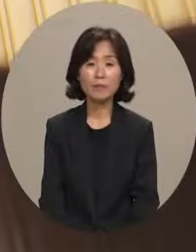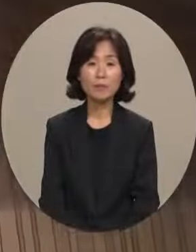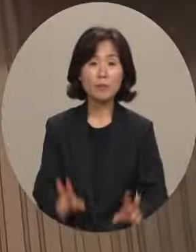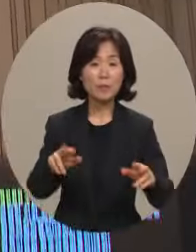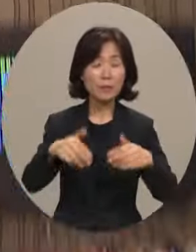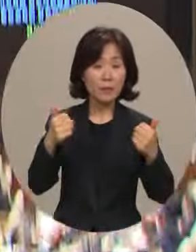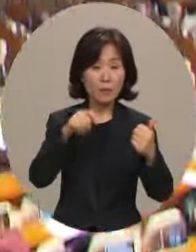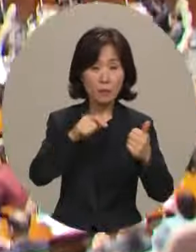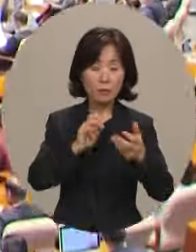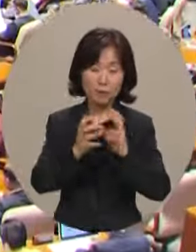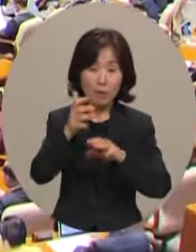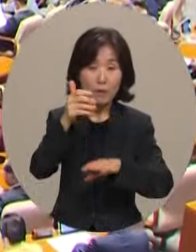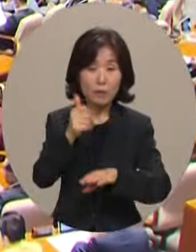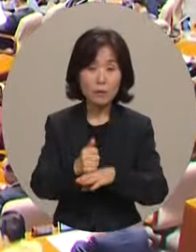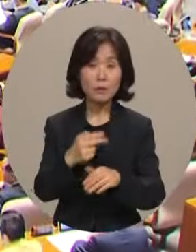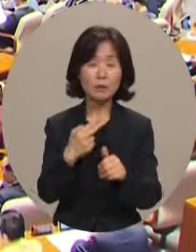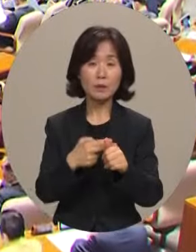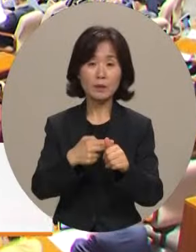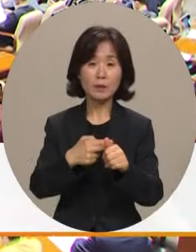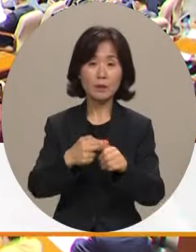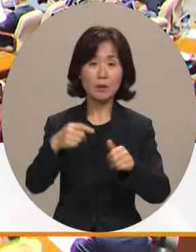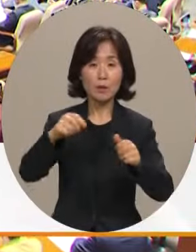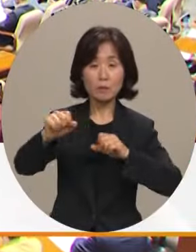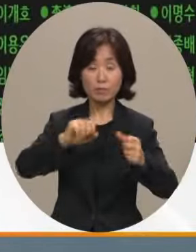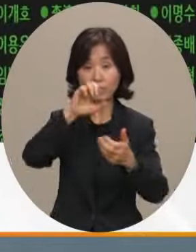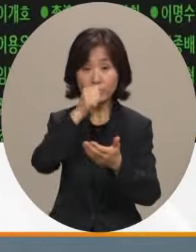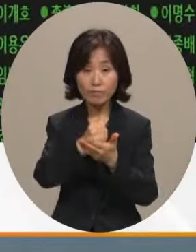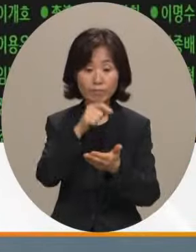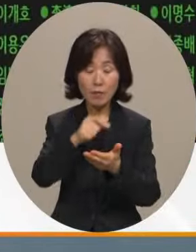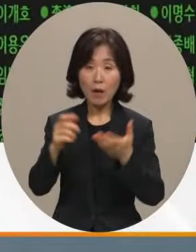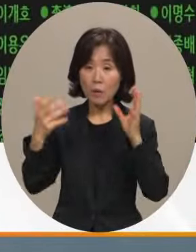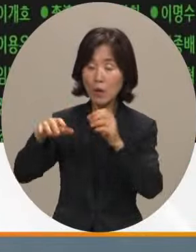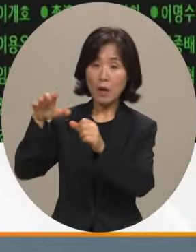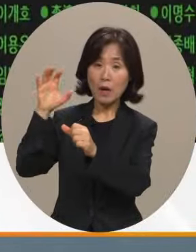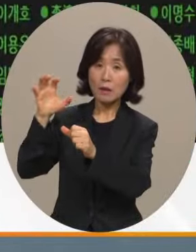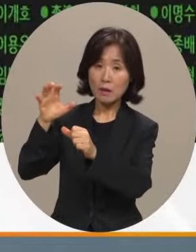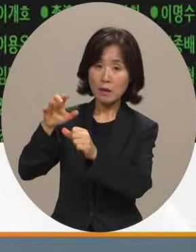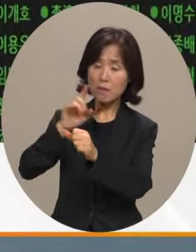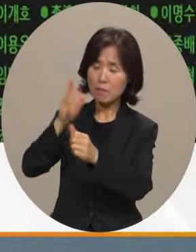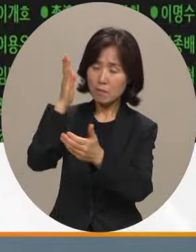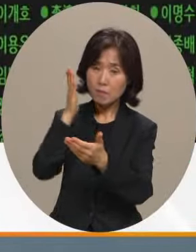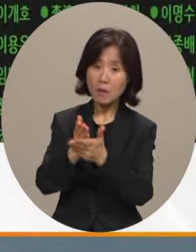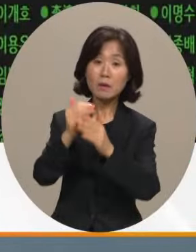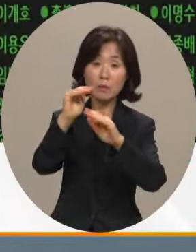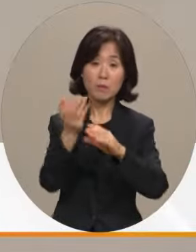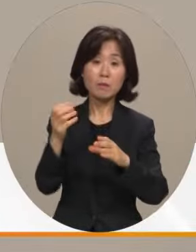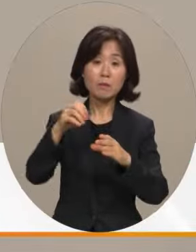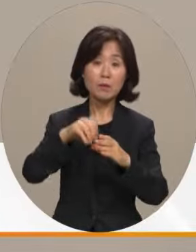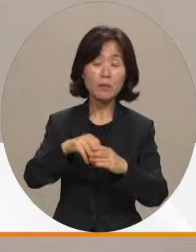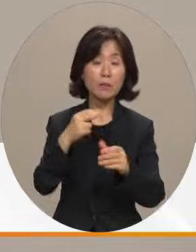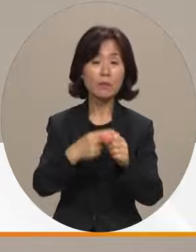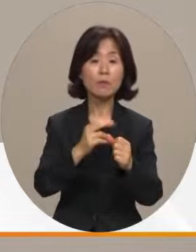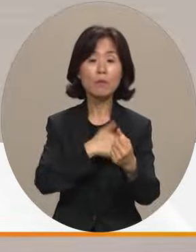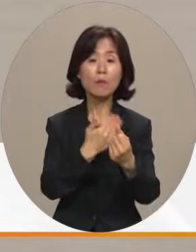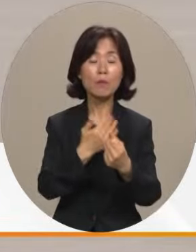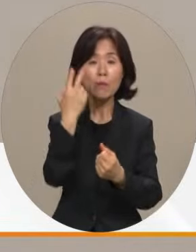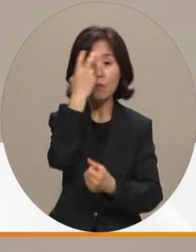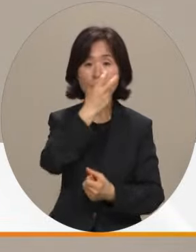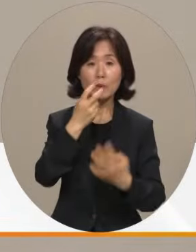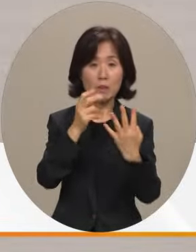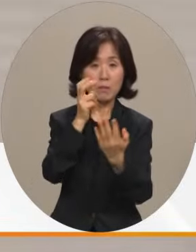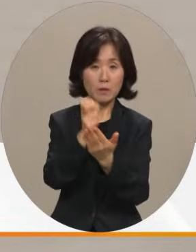국회도 진통 끝에 교사의 정당한 교육활동은 아동학대로 보지 않는다는 내용 등을 담은 이른바 교권보호